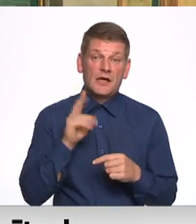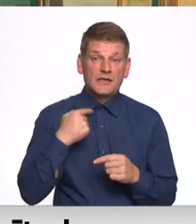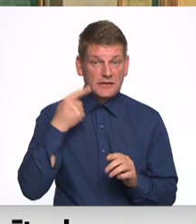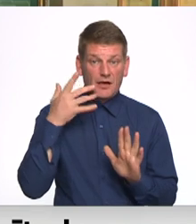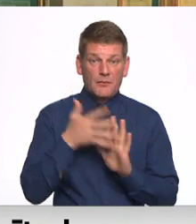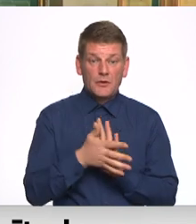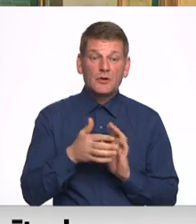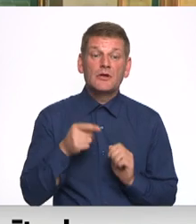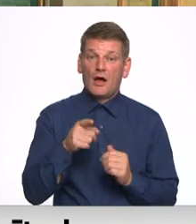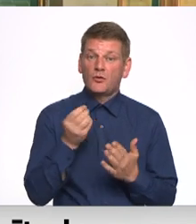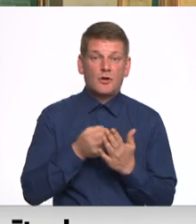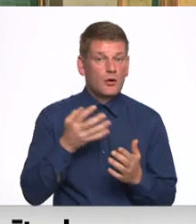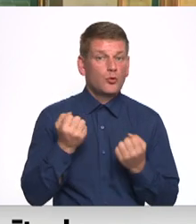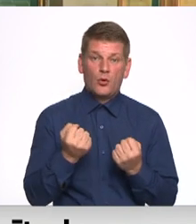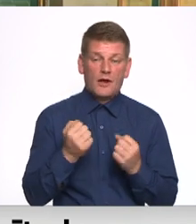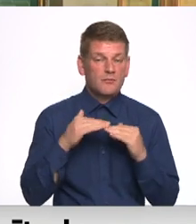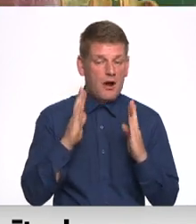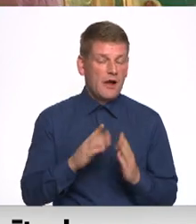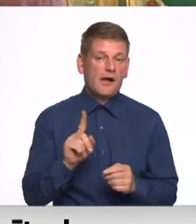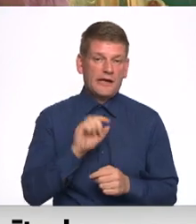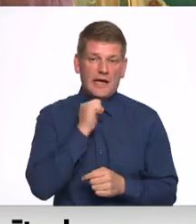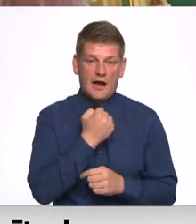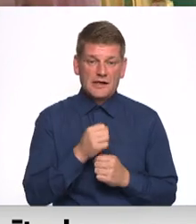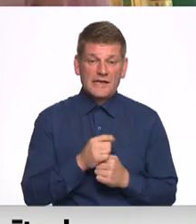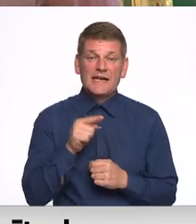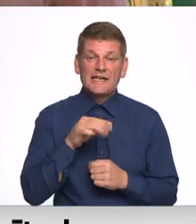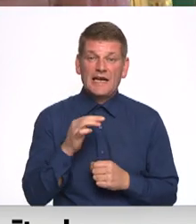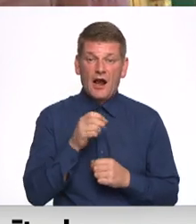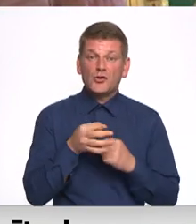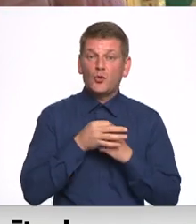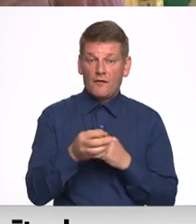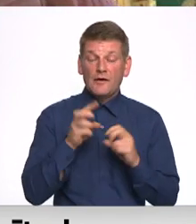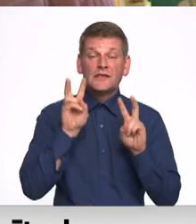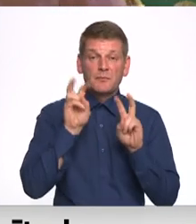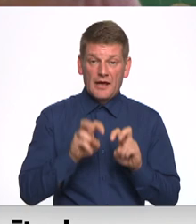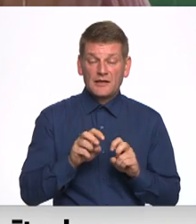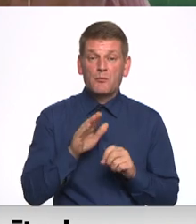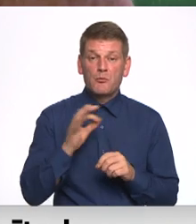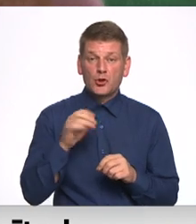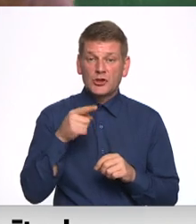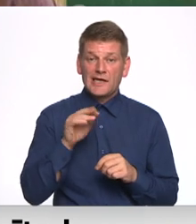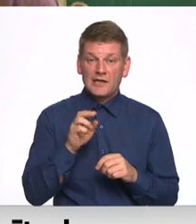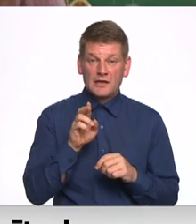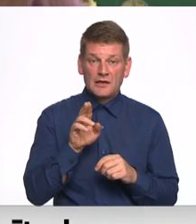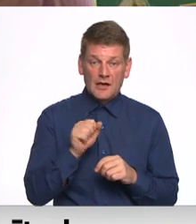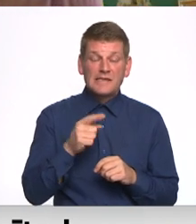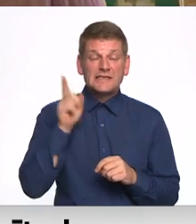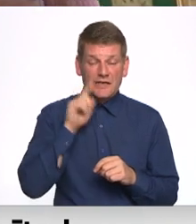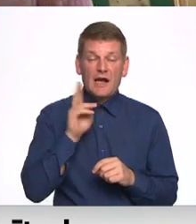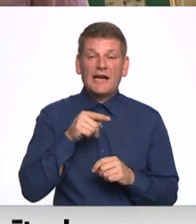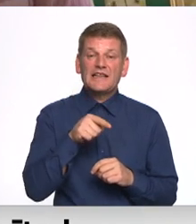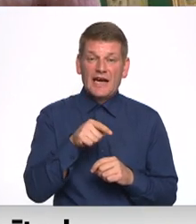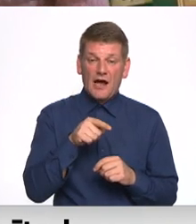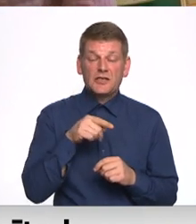ka tādu dārgumu turēt mājās būtu vienkārši grēks. Trikātes novadpētniece Inga Boškina arī esot zinājusi, ka trikātieši